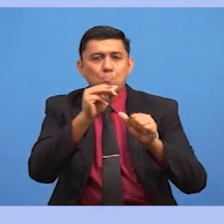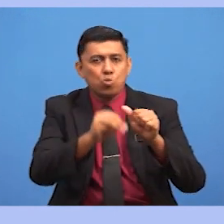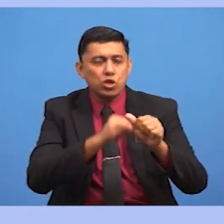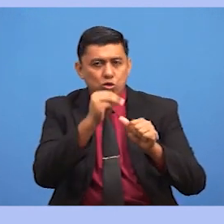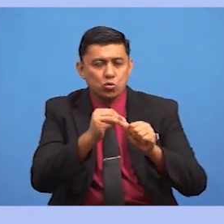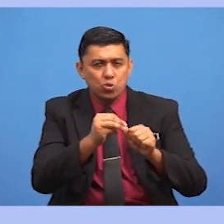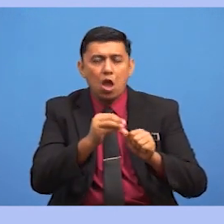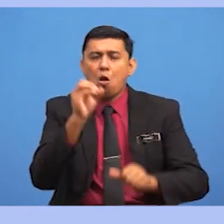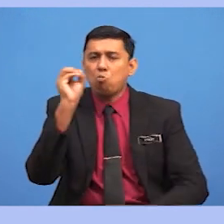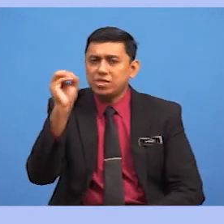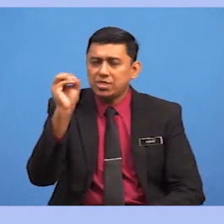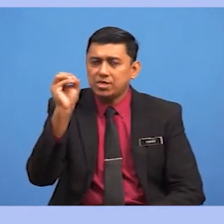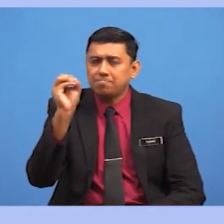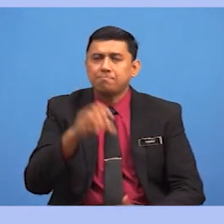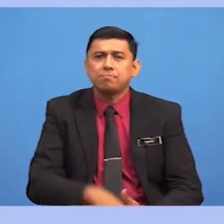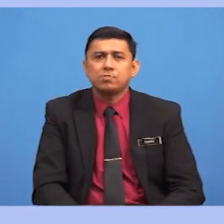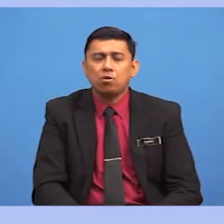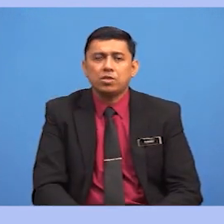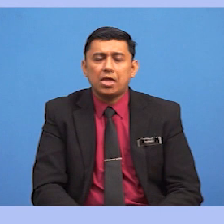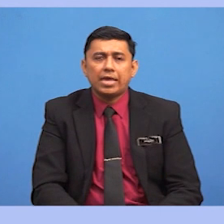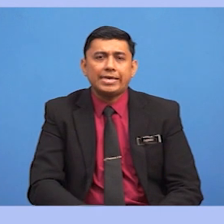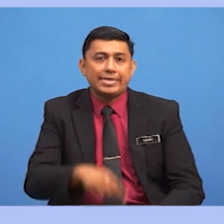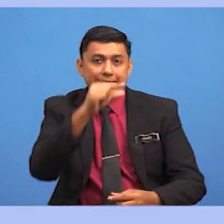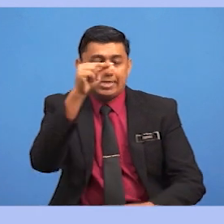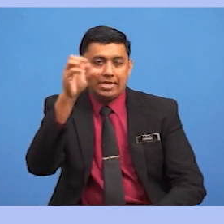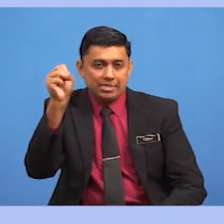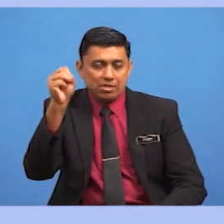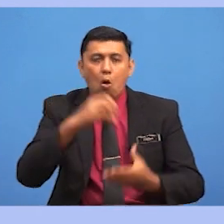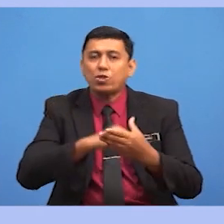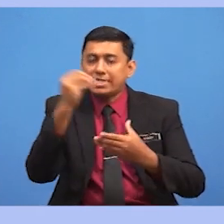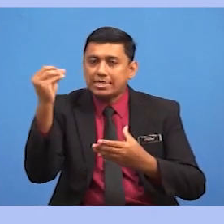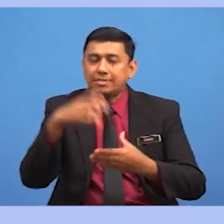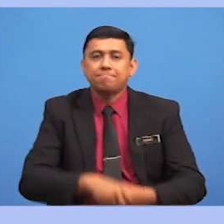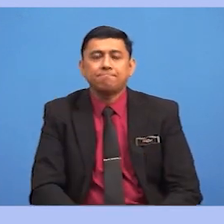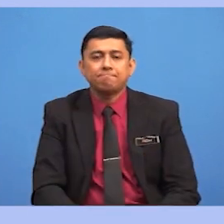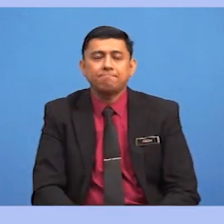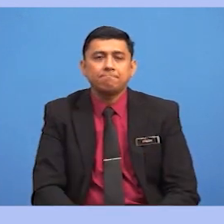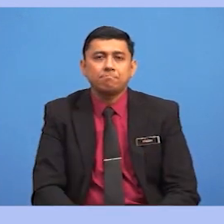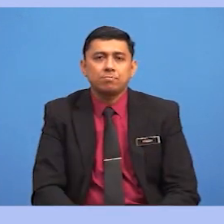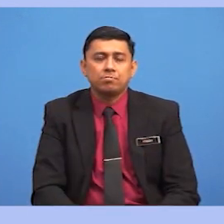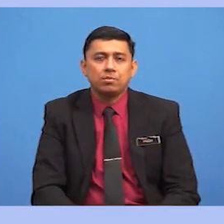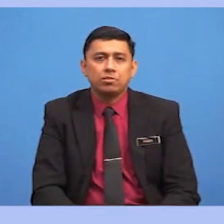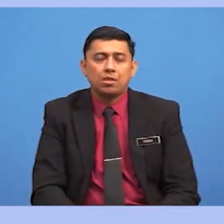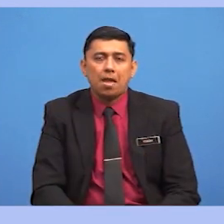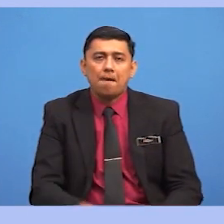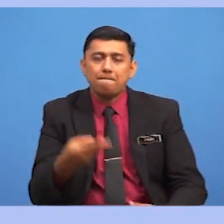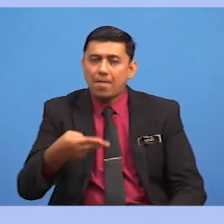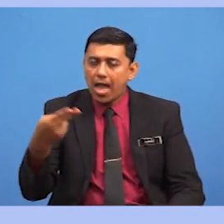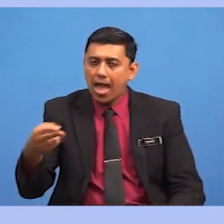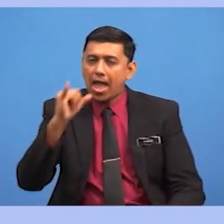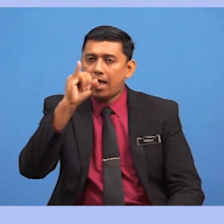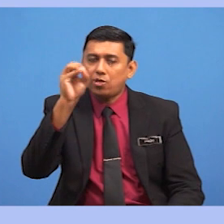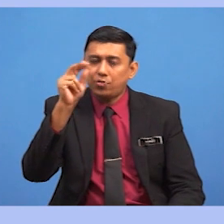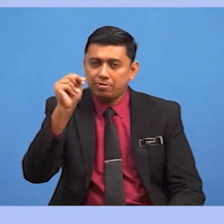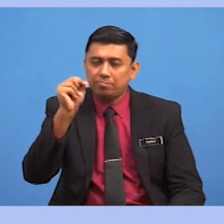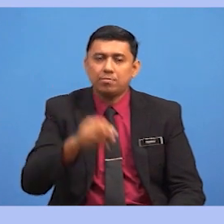oksigen yang dikenali sebagai gas oksigen. Seterusnya adalah bahan ion.